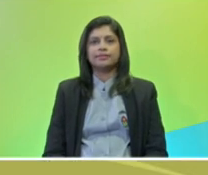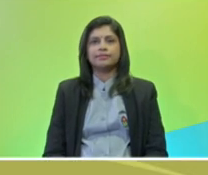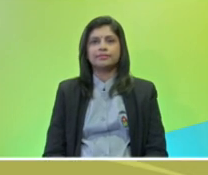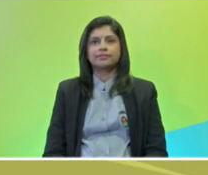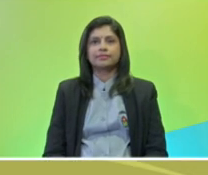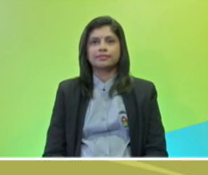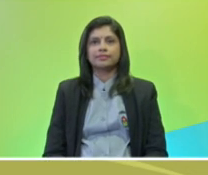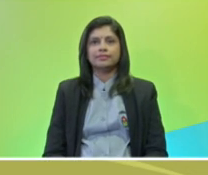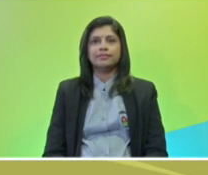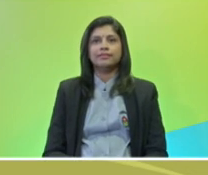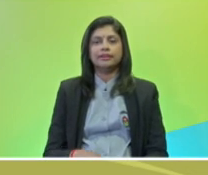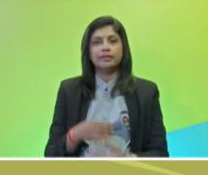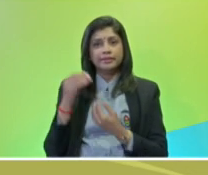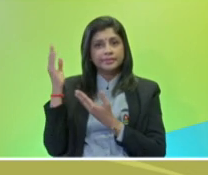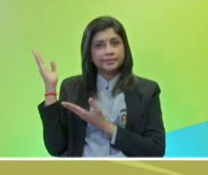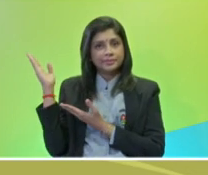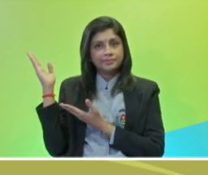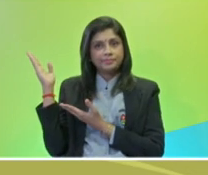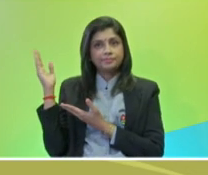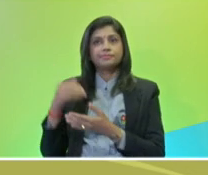141 melakukan aktivitas